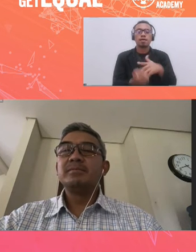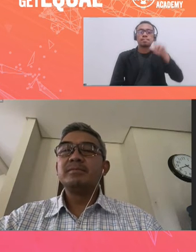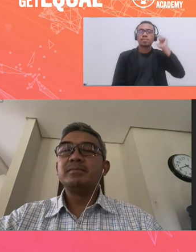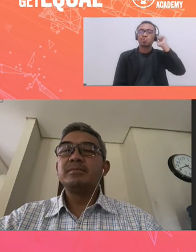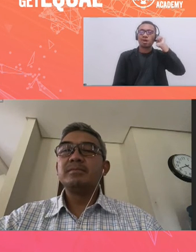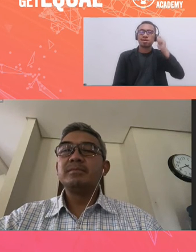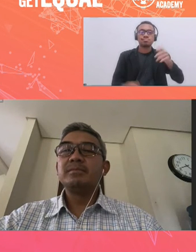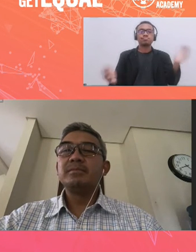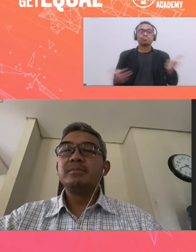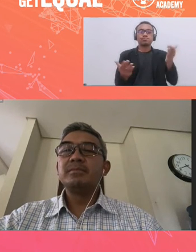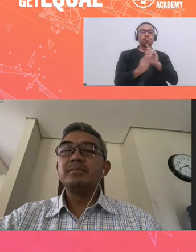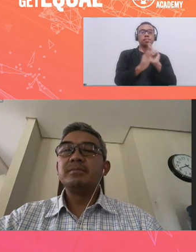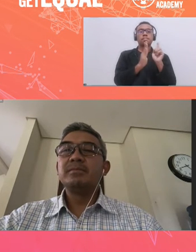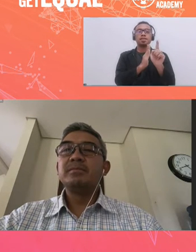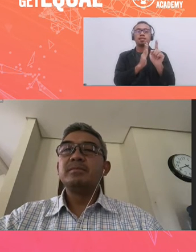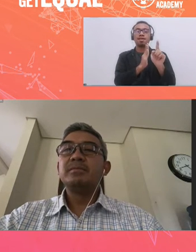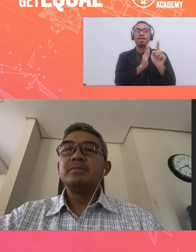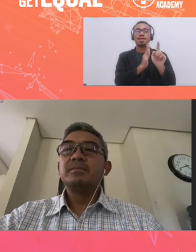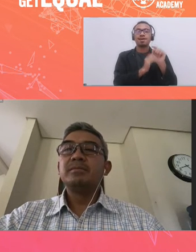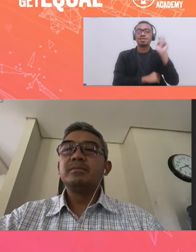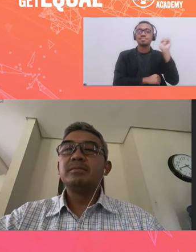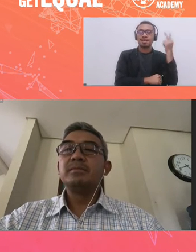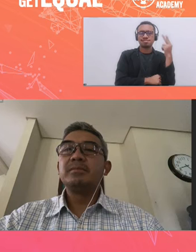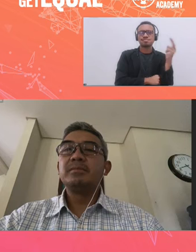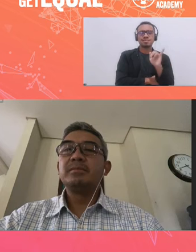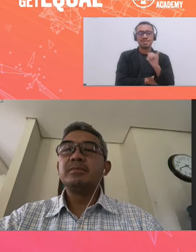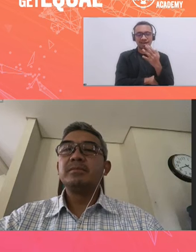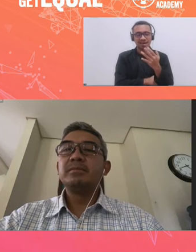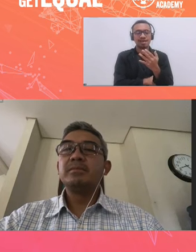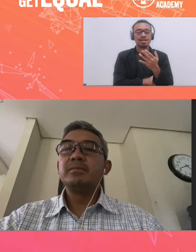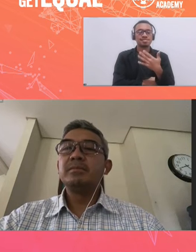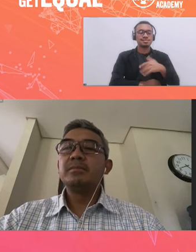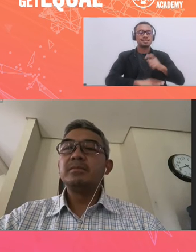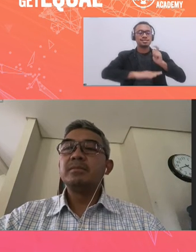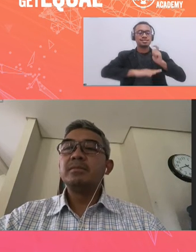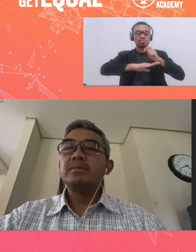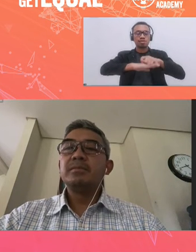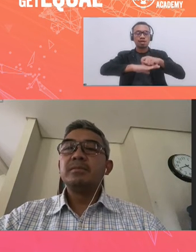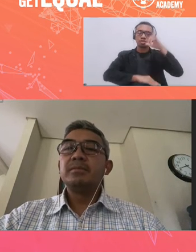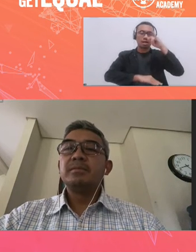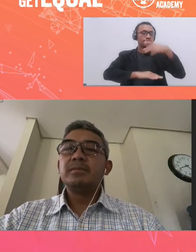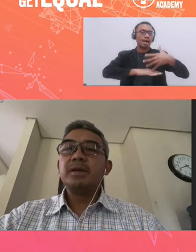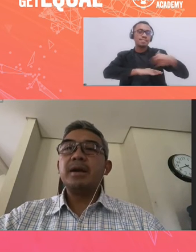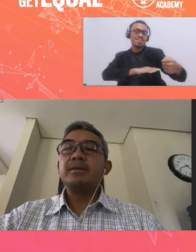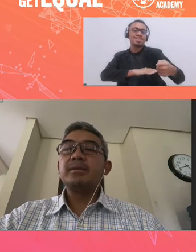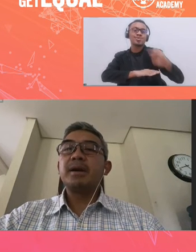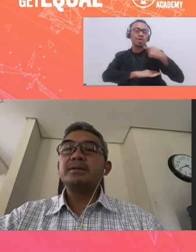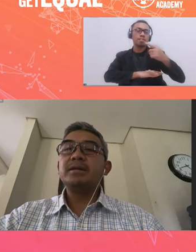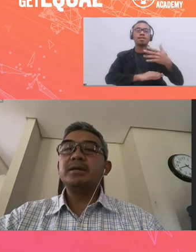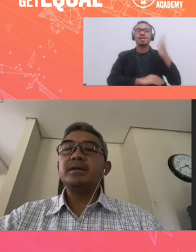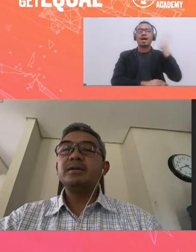hanya nanti, tapi bisa kemarin dilakukan di takeover dalam rangka Hari Anak Perempuan Internasional. Terima kasih semuanya.